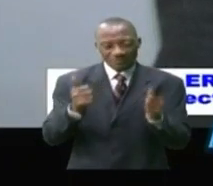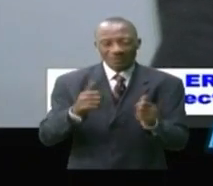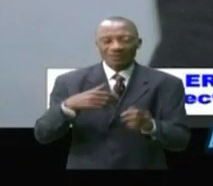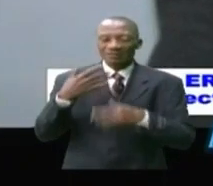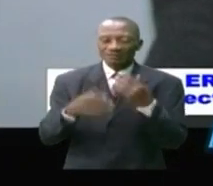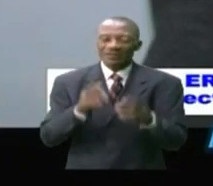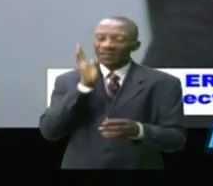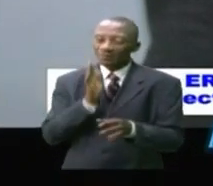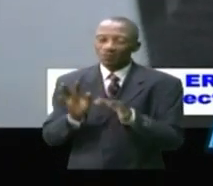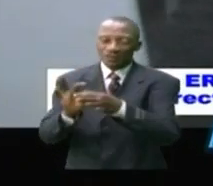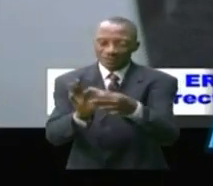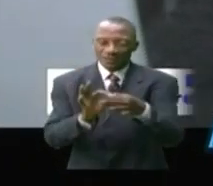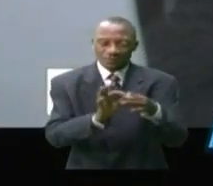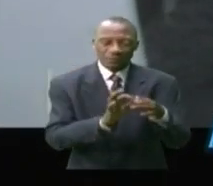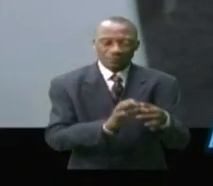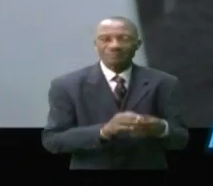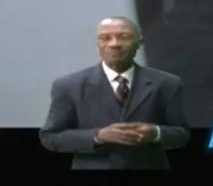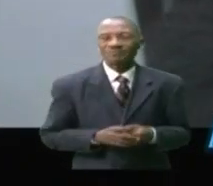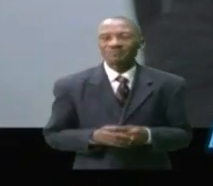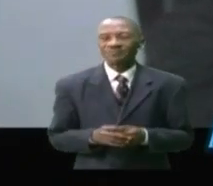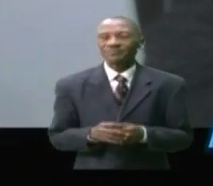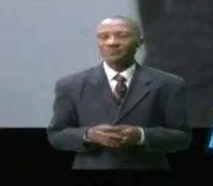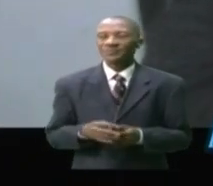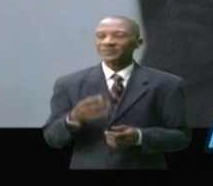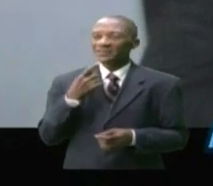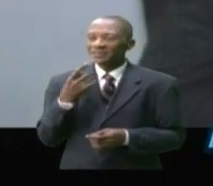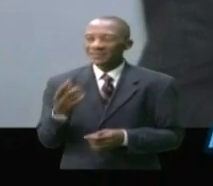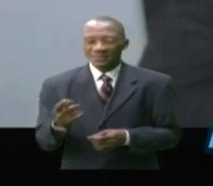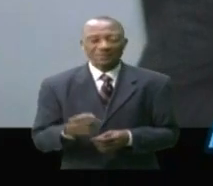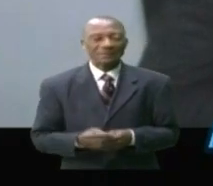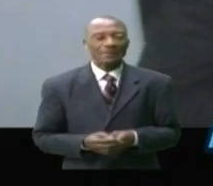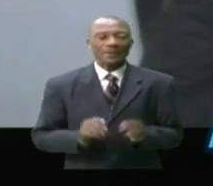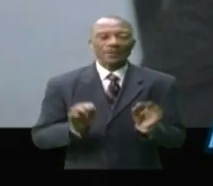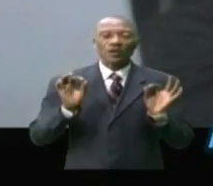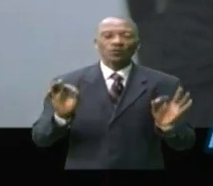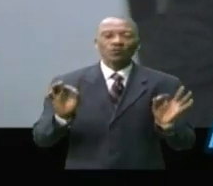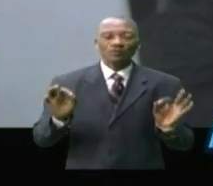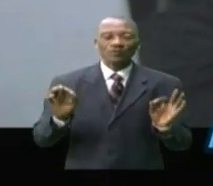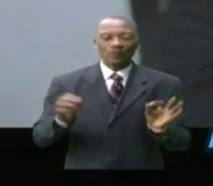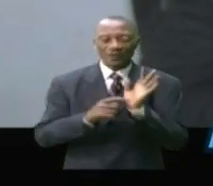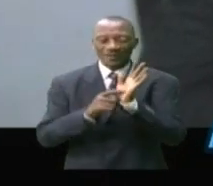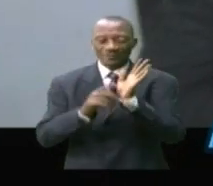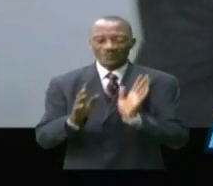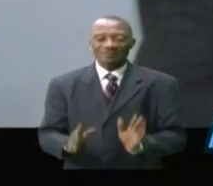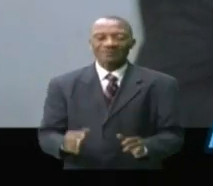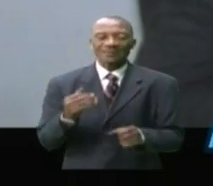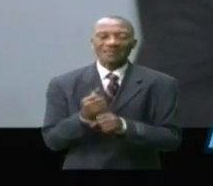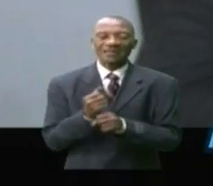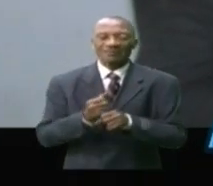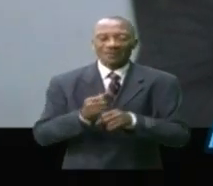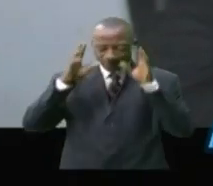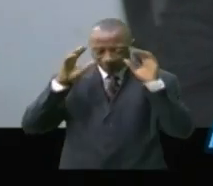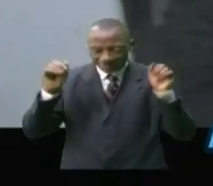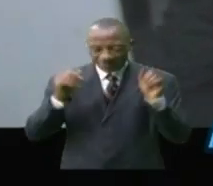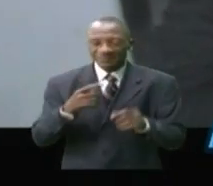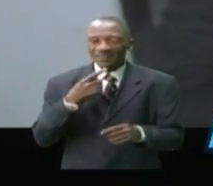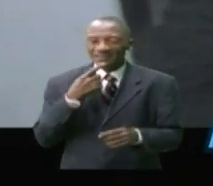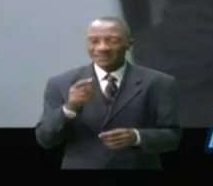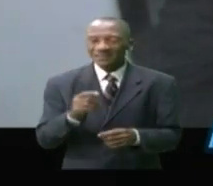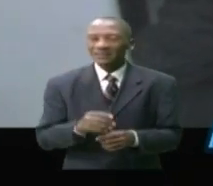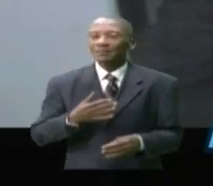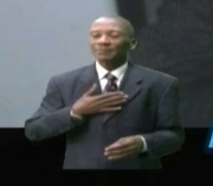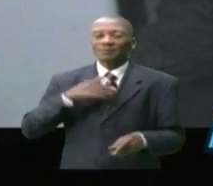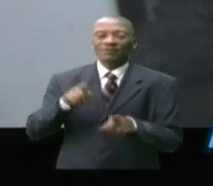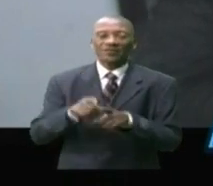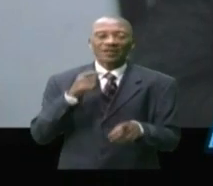camarades, nouvellement élus, nous vous exhortons à privilégier la justice sociale qui nous conduit à la paix sociale